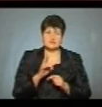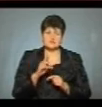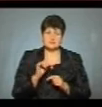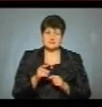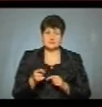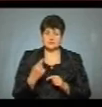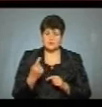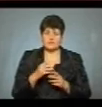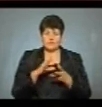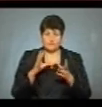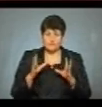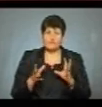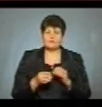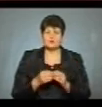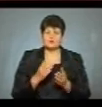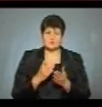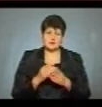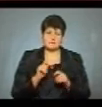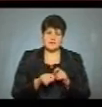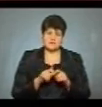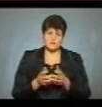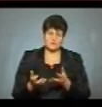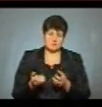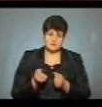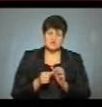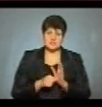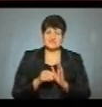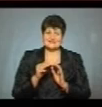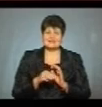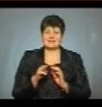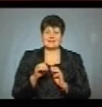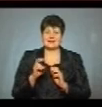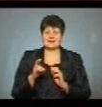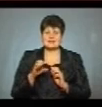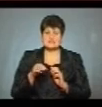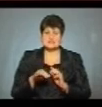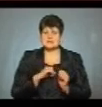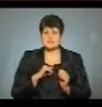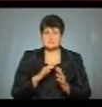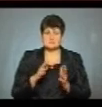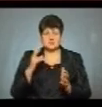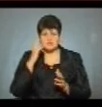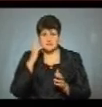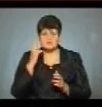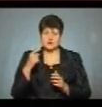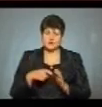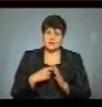Тернопільщини. Всього ж, каже Олександр Авраменко, на перевірку надійшло майже 6 тисяч текстів. Найбільше – з Київщини, Донеччини